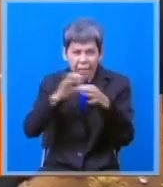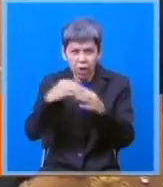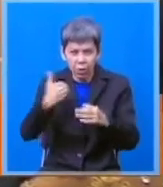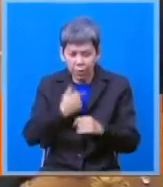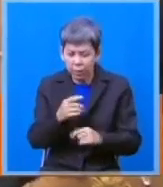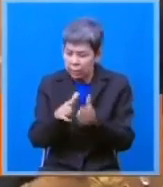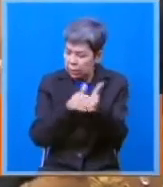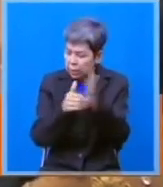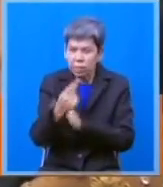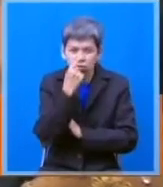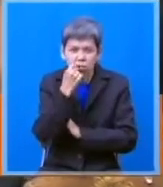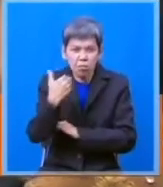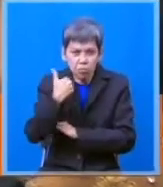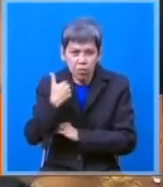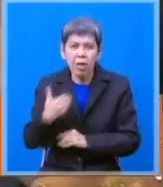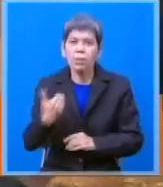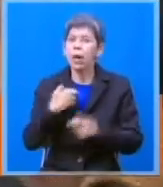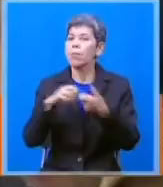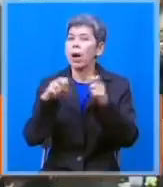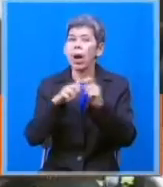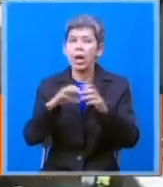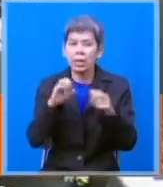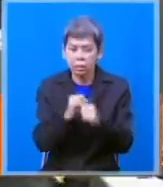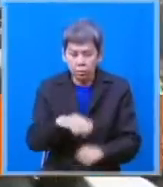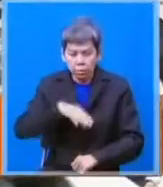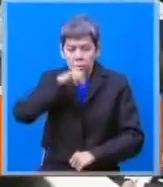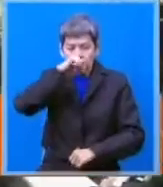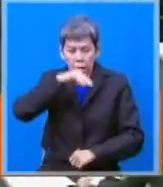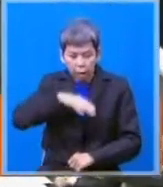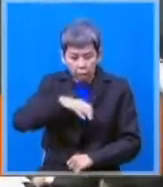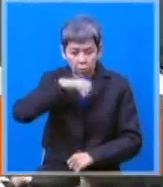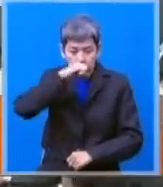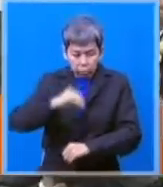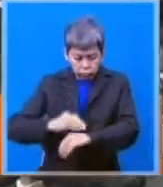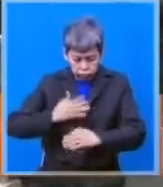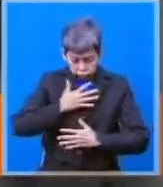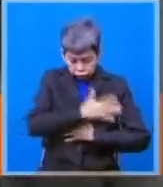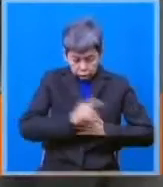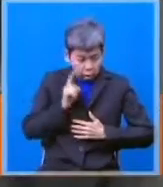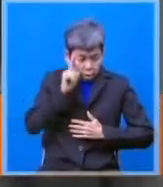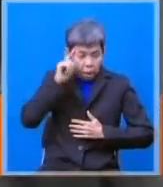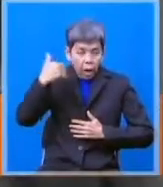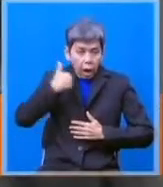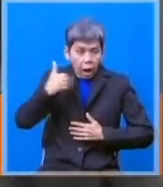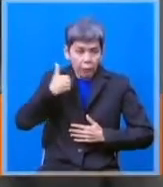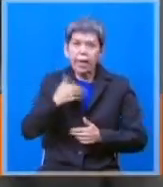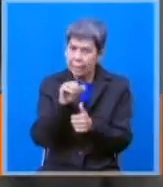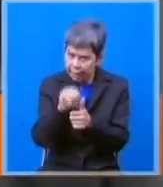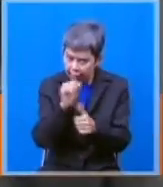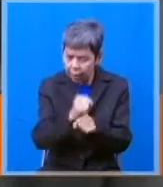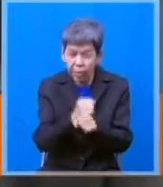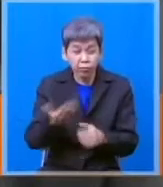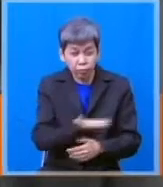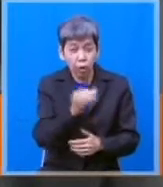กลิ่นสีภายในอาคารที่มีผลกระทบต่อการหายใจผ่านกระแสเลือดเข้าสู่สมองพร้อมแนะนำนะคะให้สม